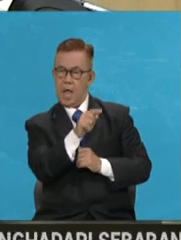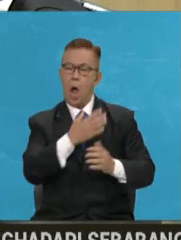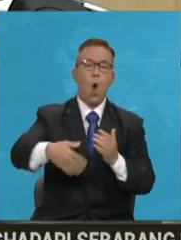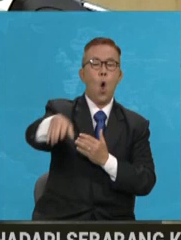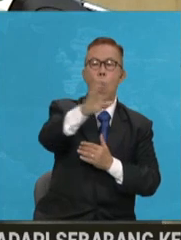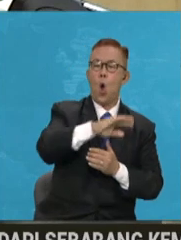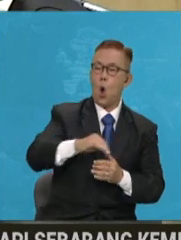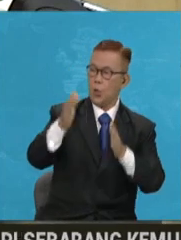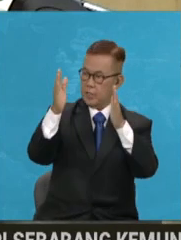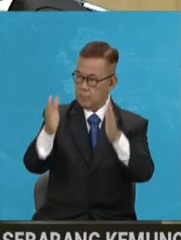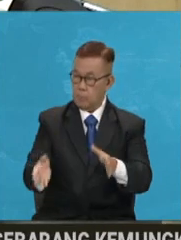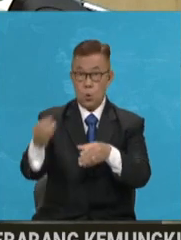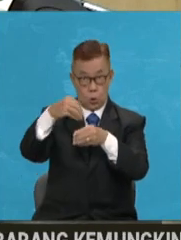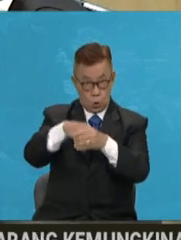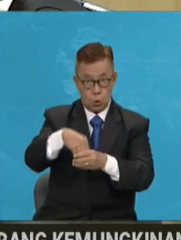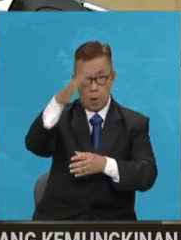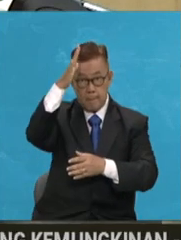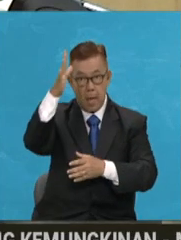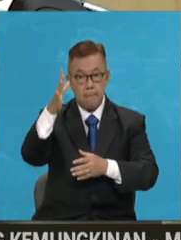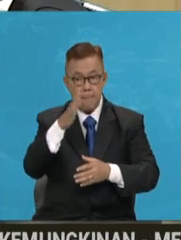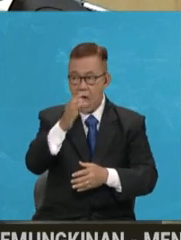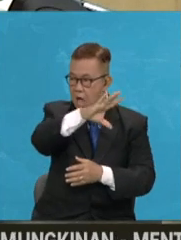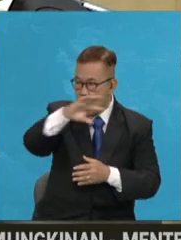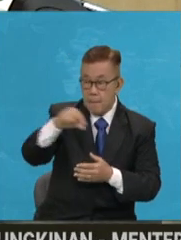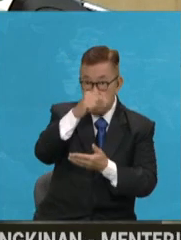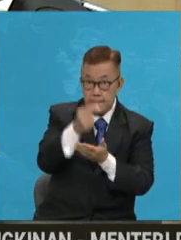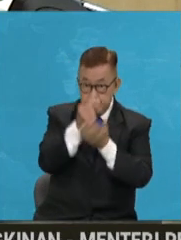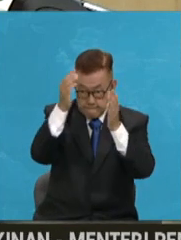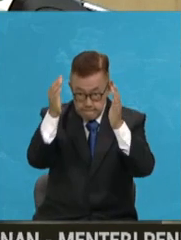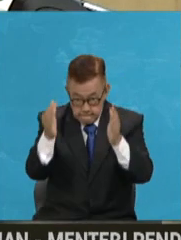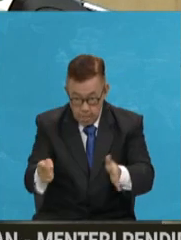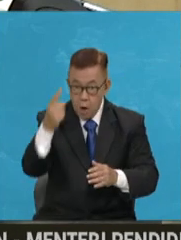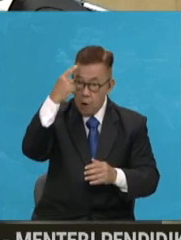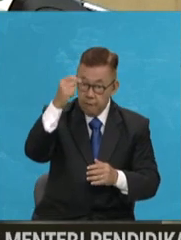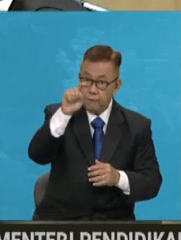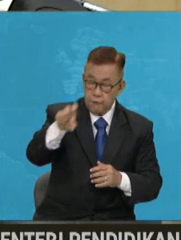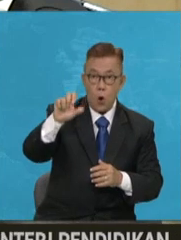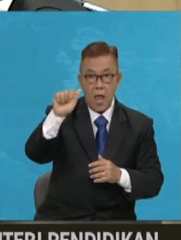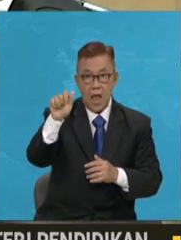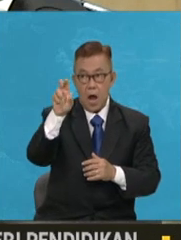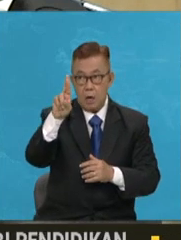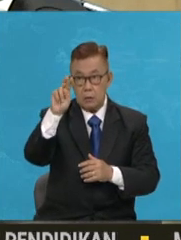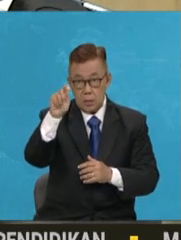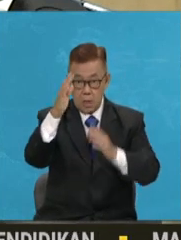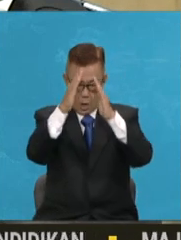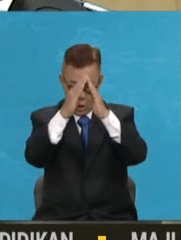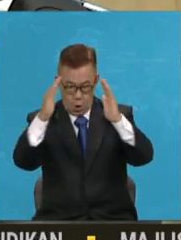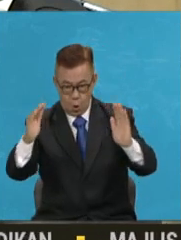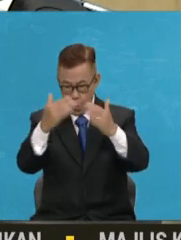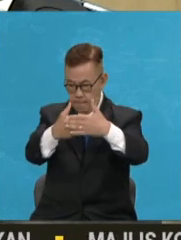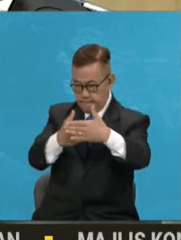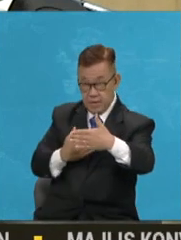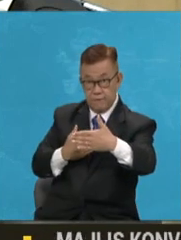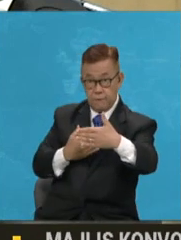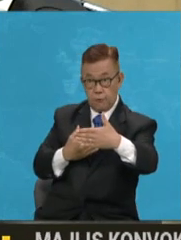jemputan termasuk ibu baper dan bakal graduan dikehendaki untuk membuat ujian e-rt di rumah sebelum menghadiri